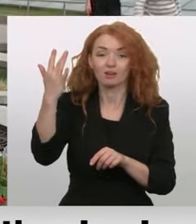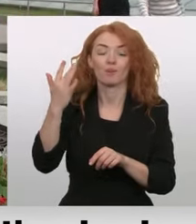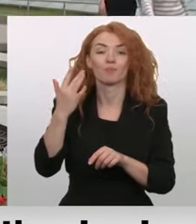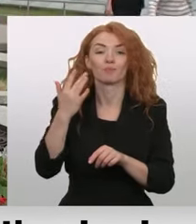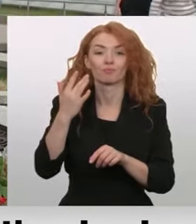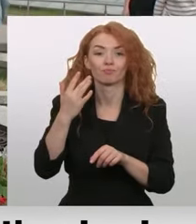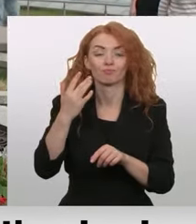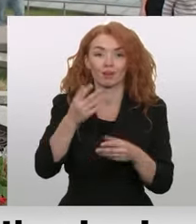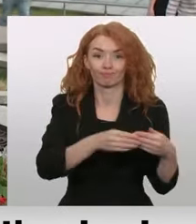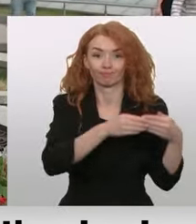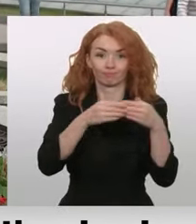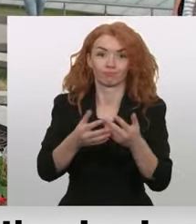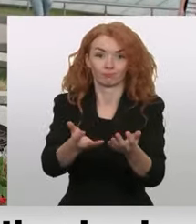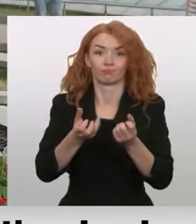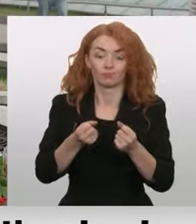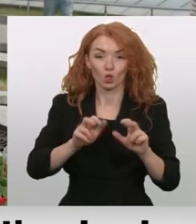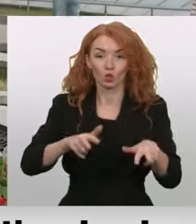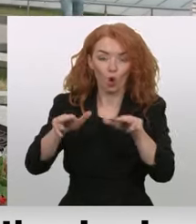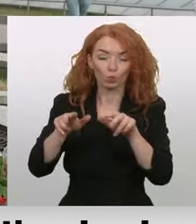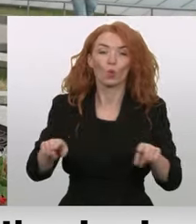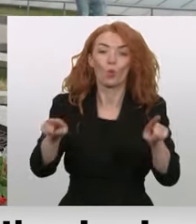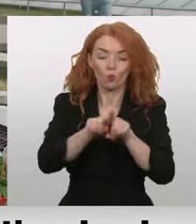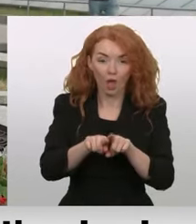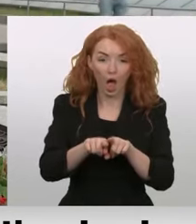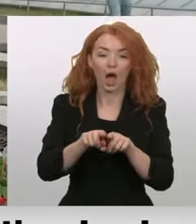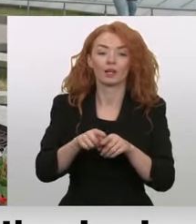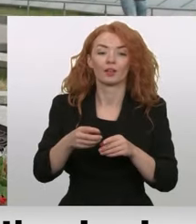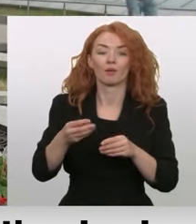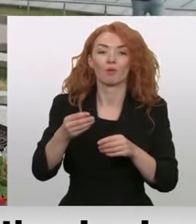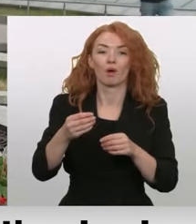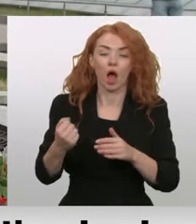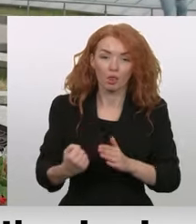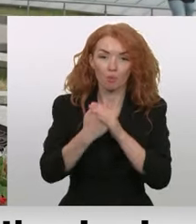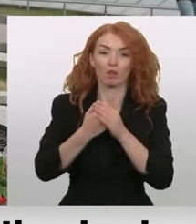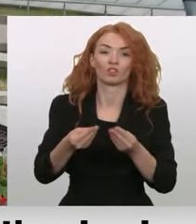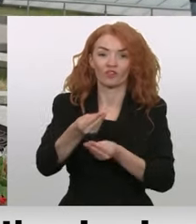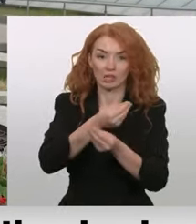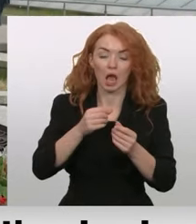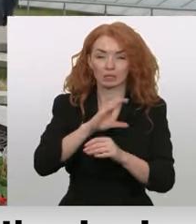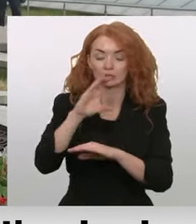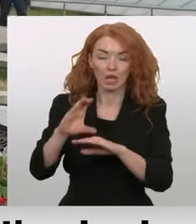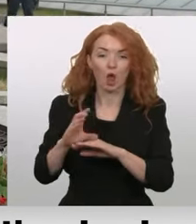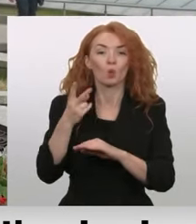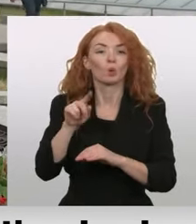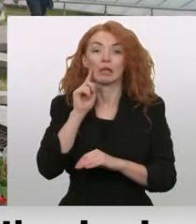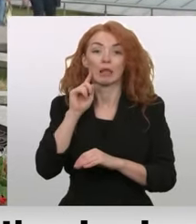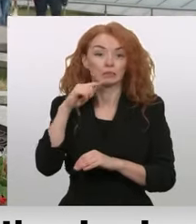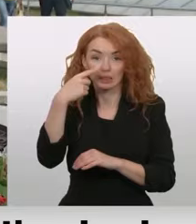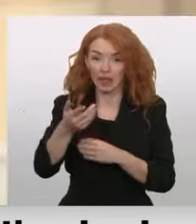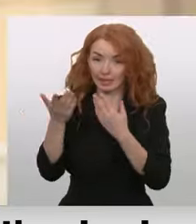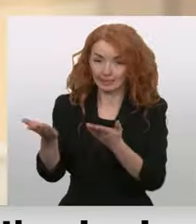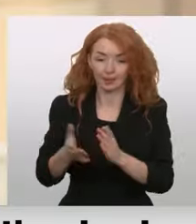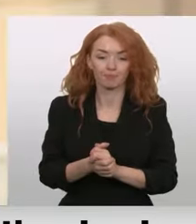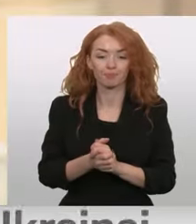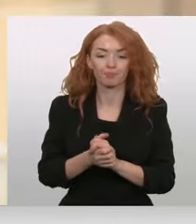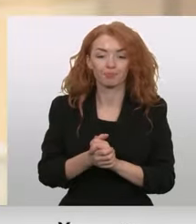fiziskiem droniem un šādu palīdzību, bet arī finansiālu atbalstu šajā jomā, un pastīsimies, ko viņš sacīja.